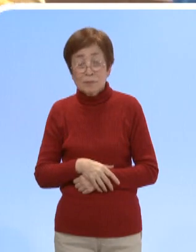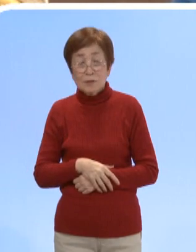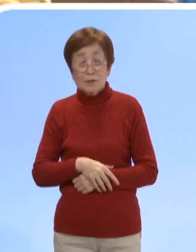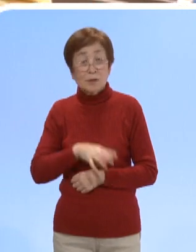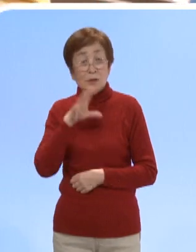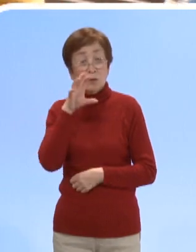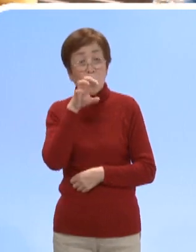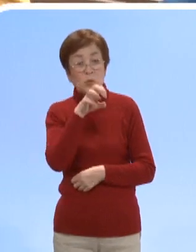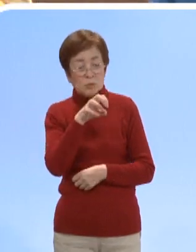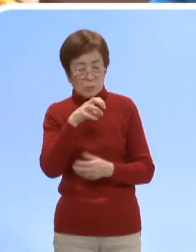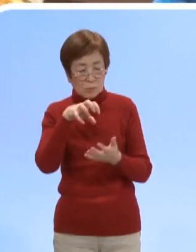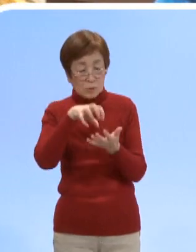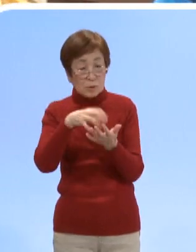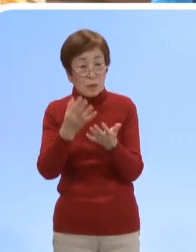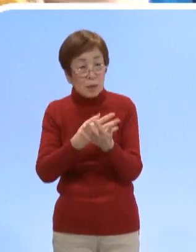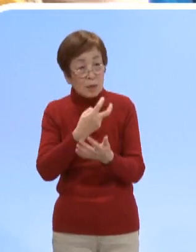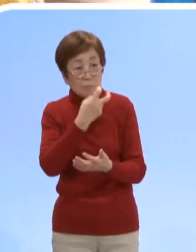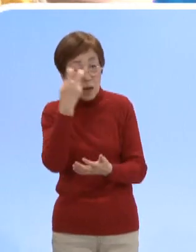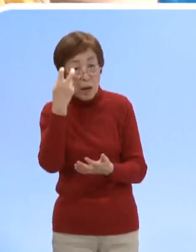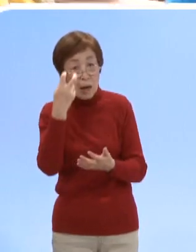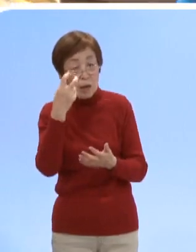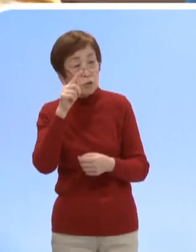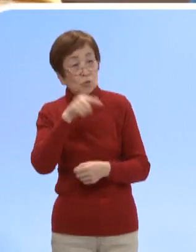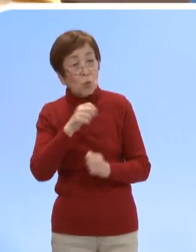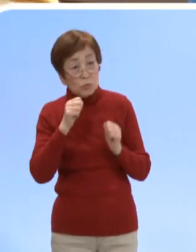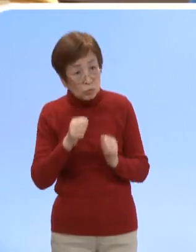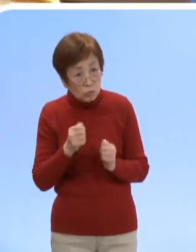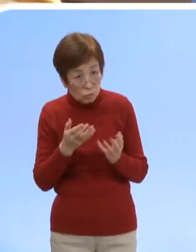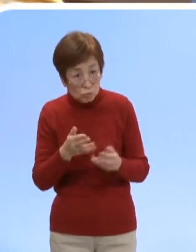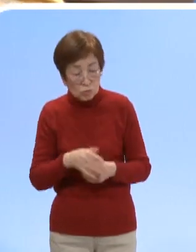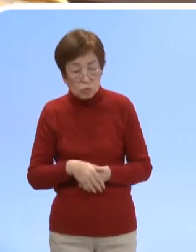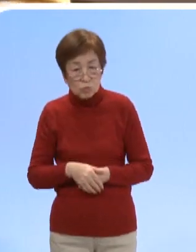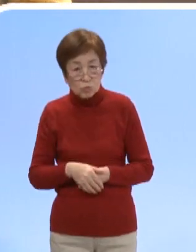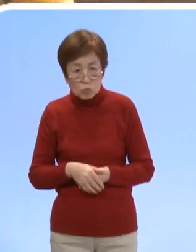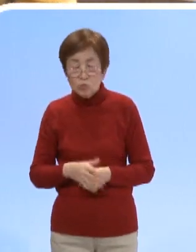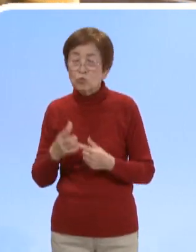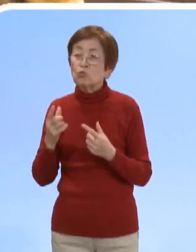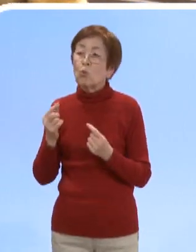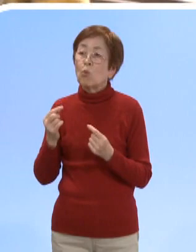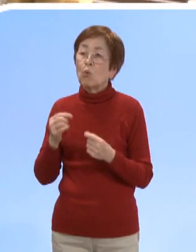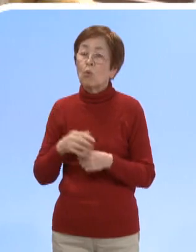の化石を初めて発掘した人がいるっていうふうに聞いたんですけど、 はい、それ、